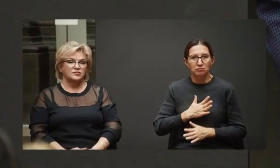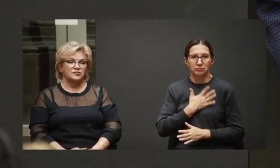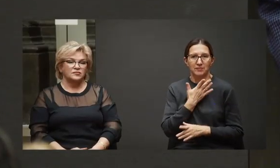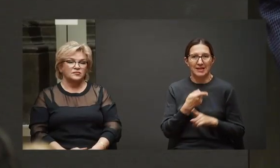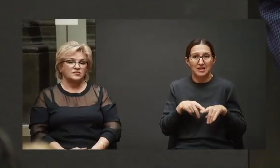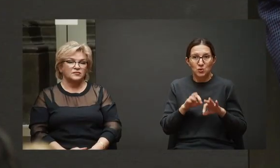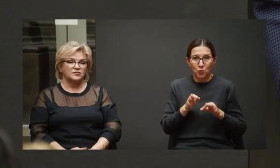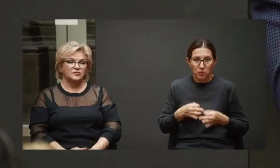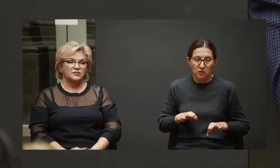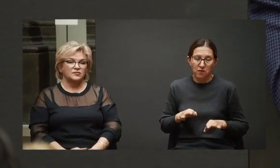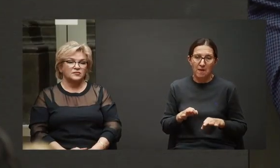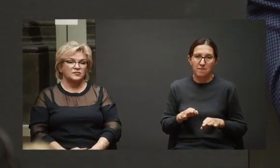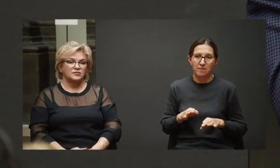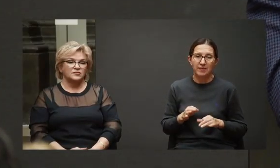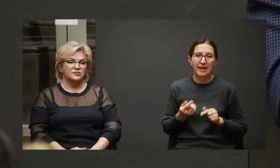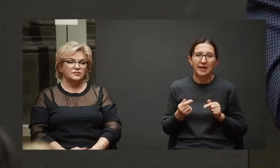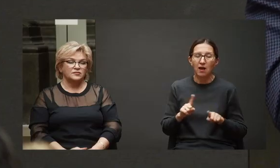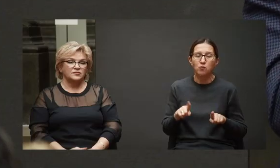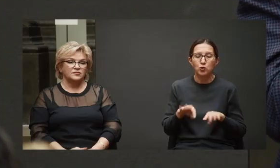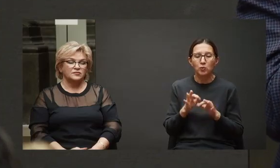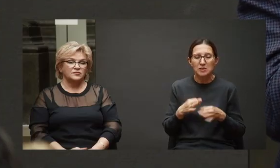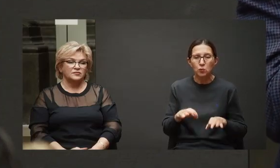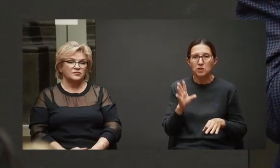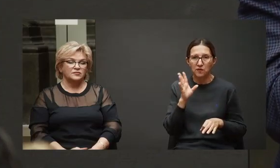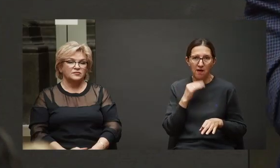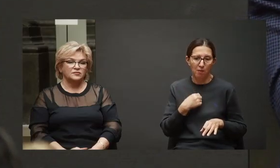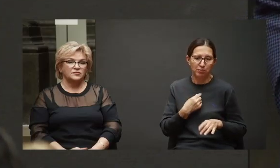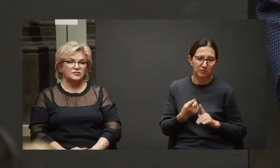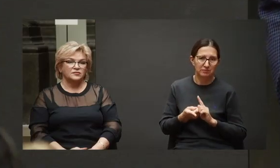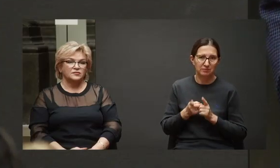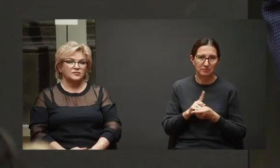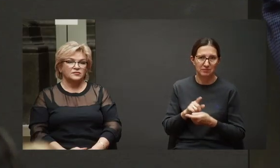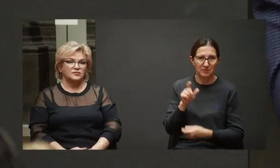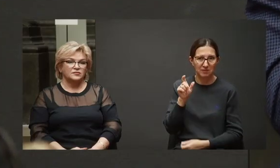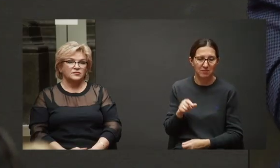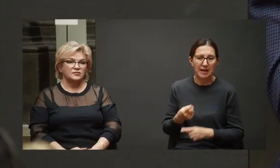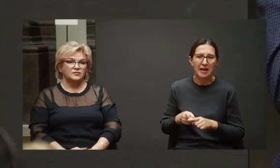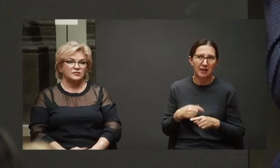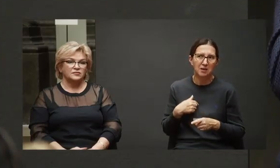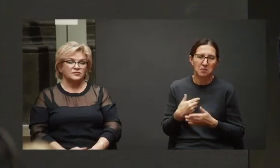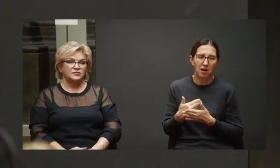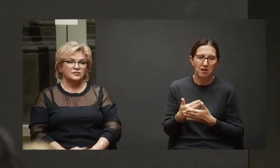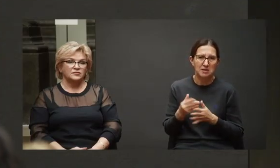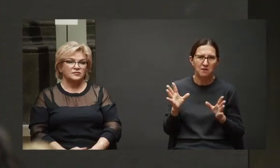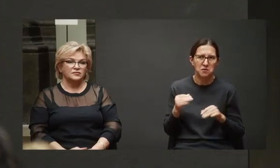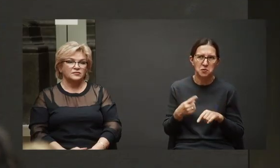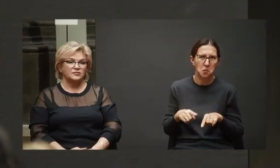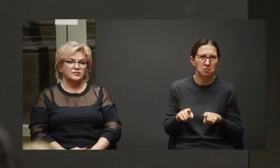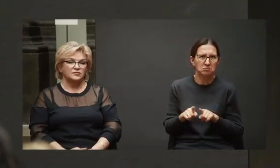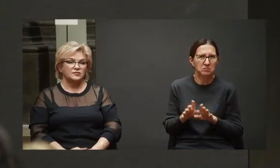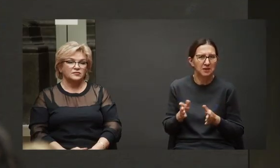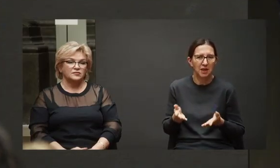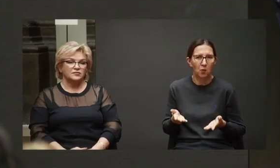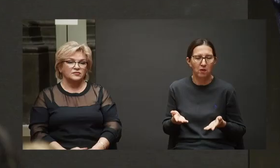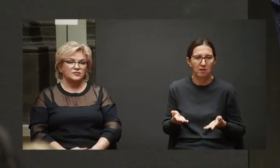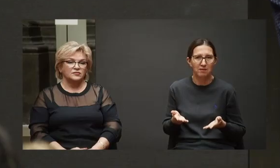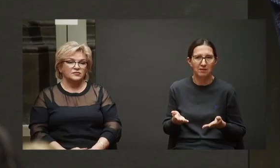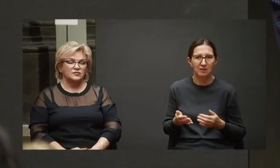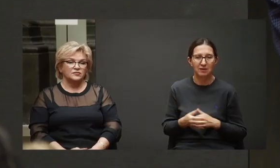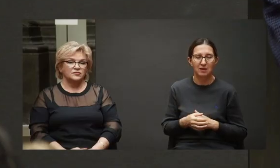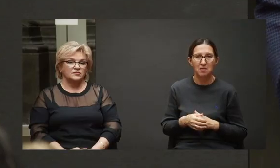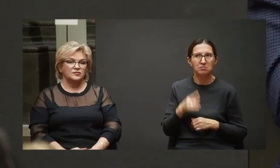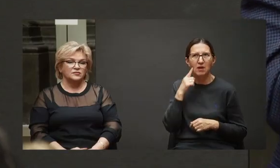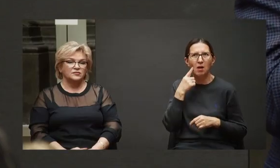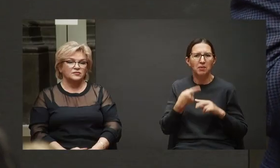искусства и того, что искусство с тобой способно сделать, знаете, мне казалось, что это все метафорика.